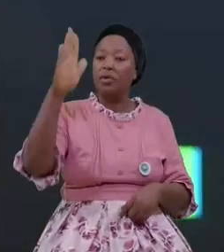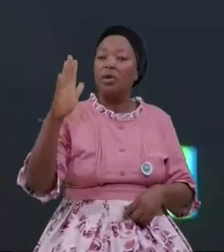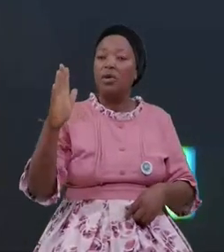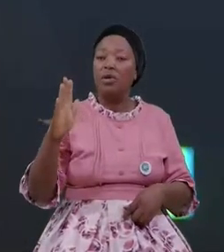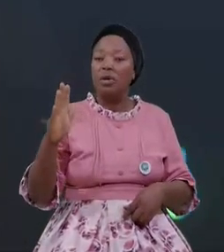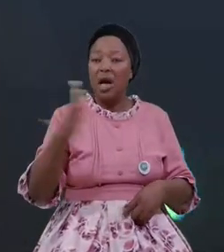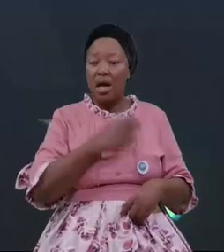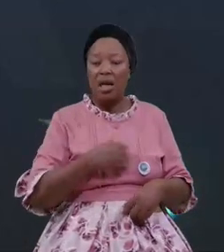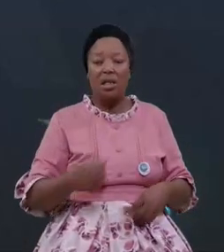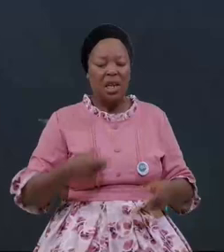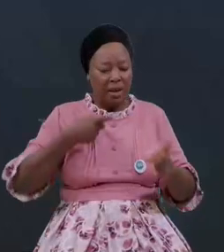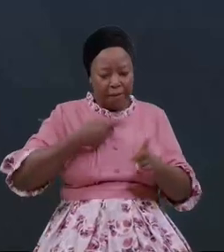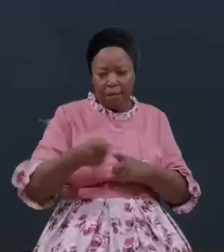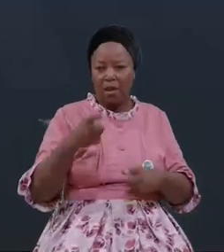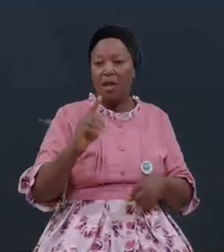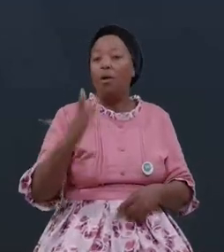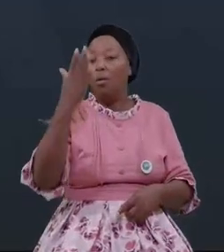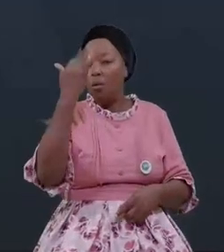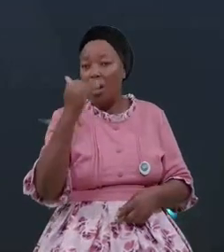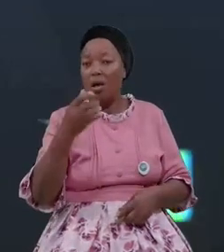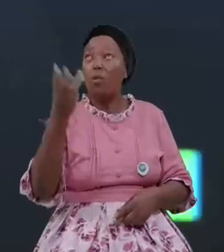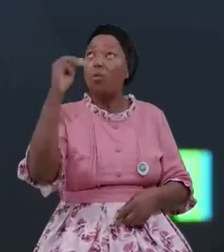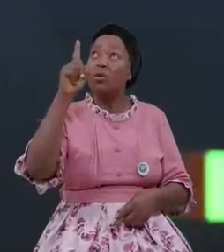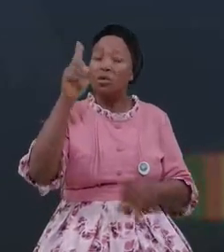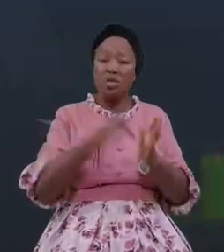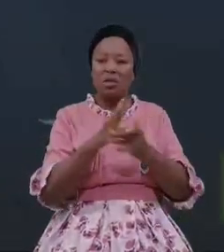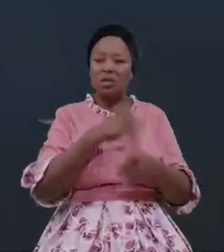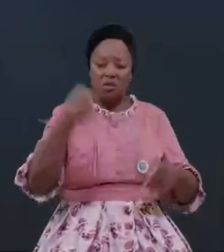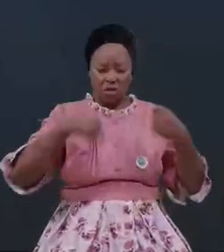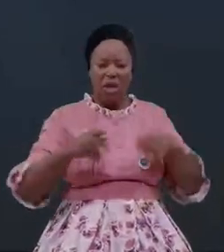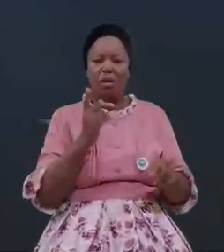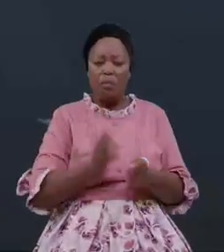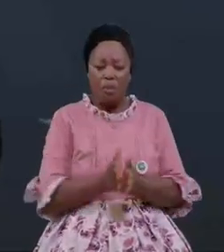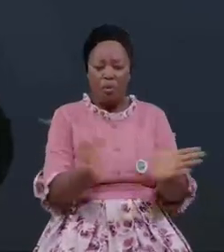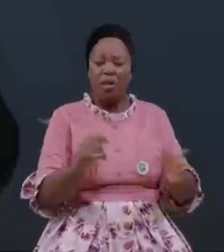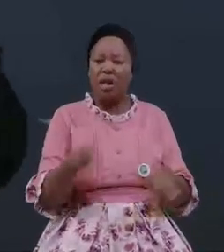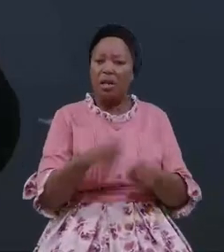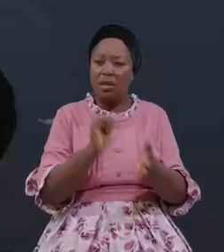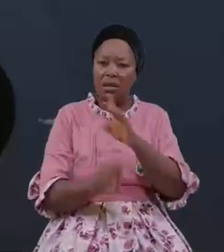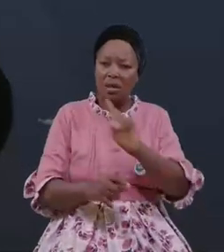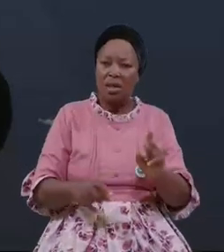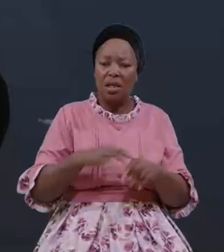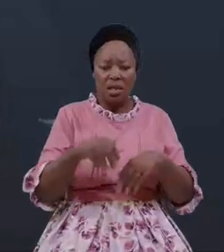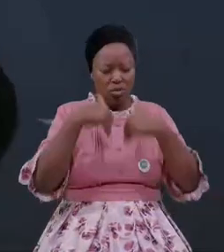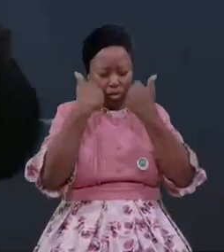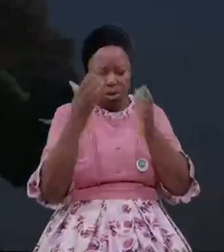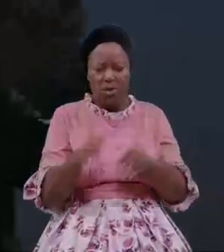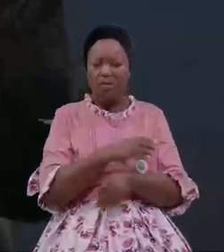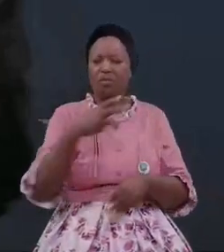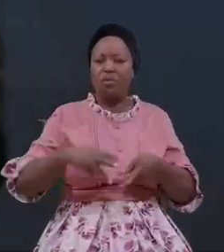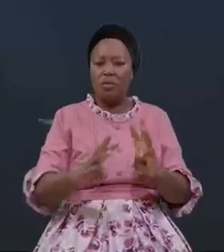Dieu frappé de Dieu est humilié pourquoi éta-il frappé publiquement de cette manière de façon